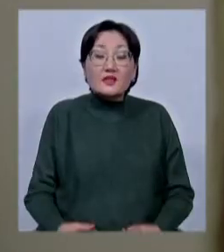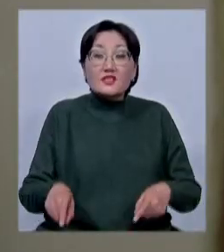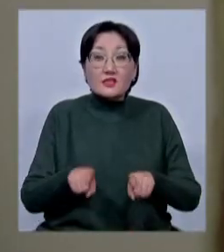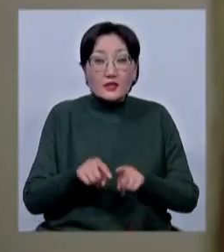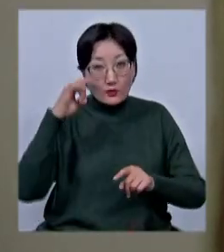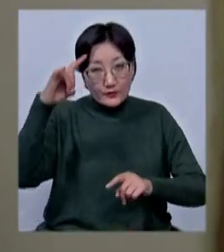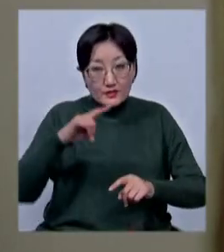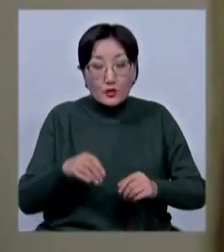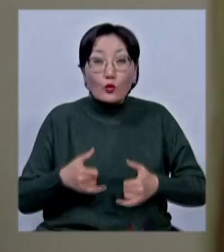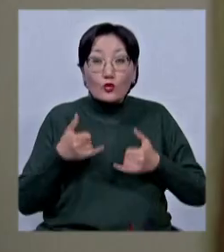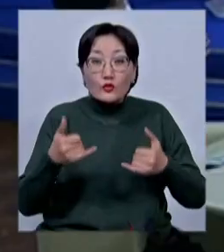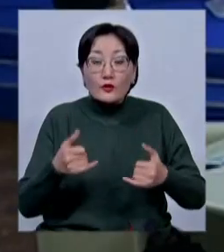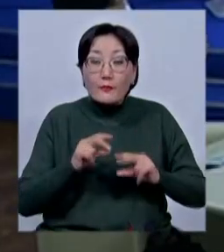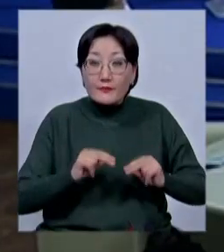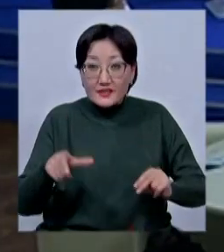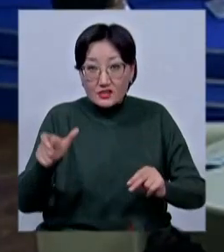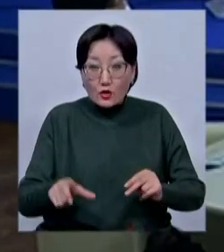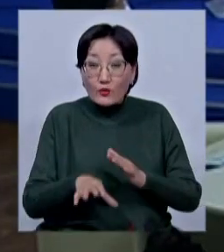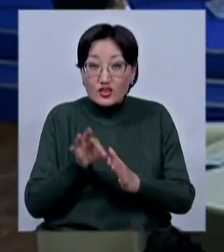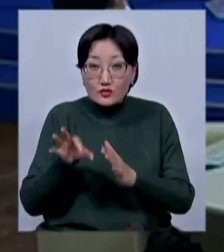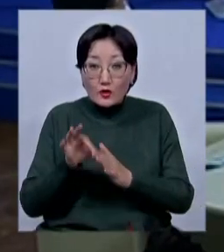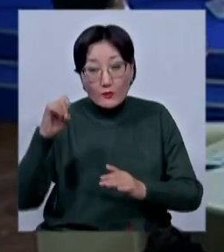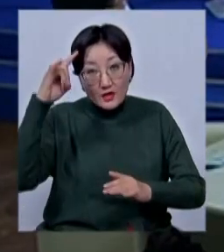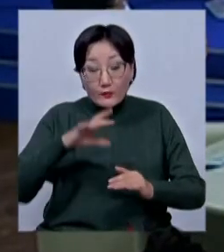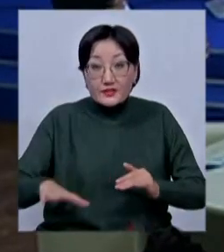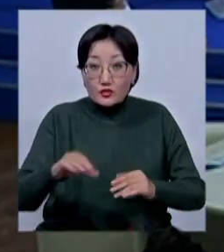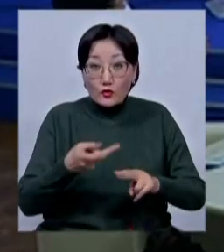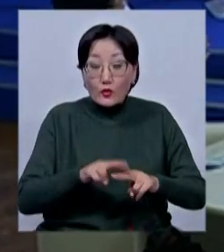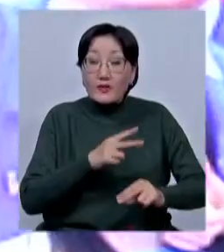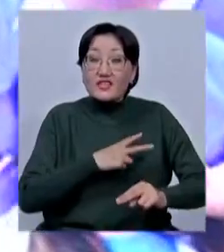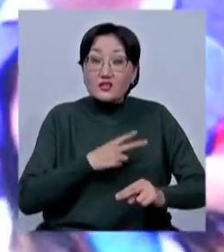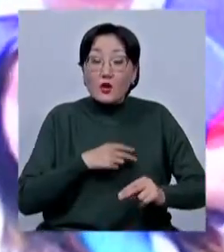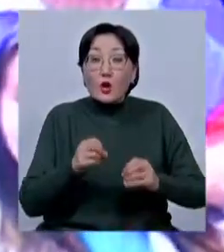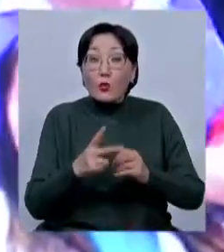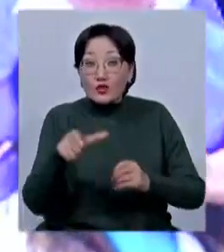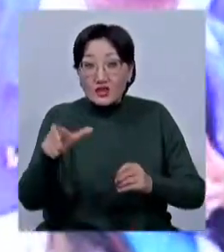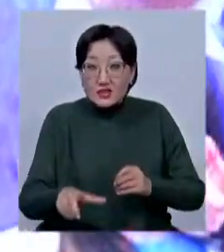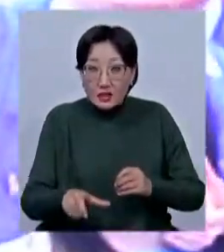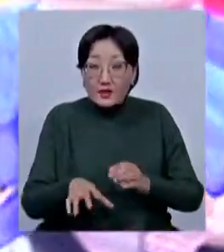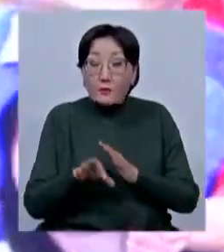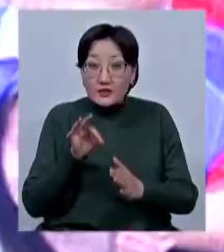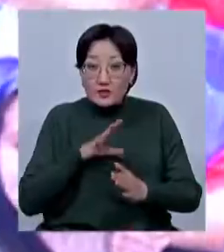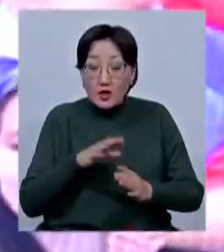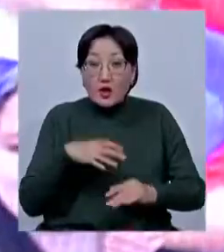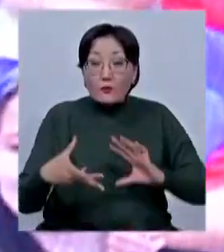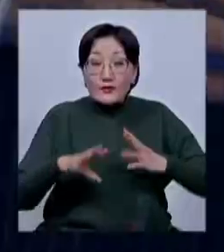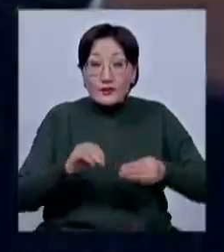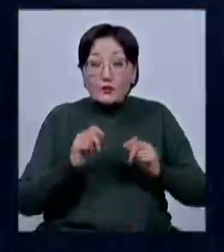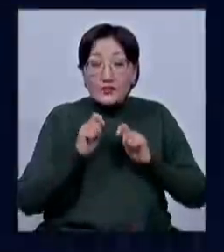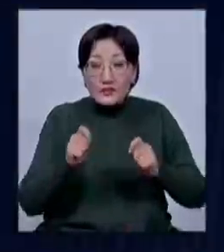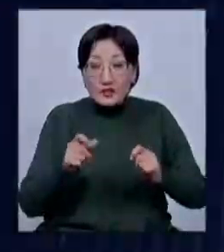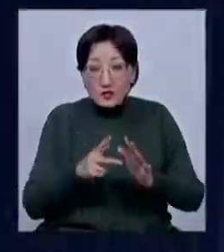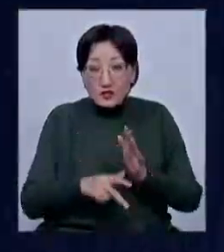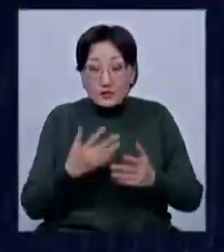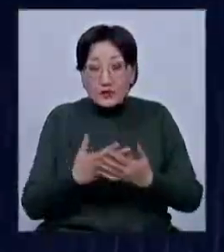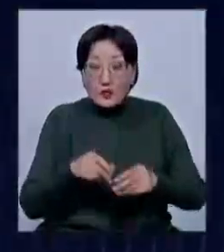Сондай-ақ Қазақстанның құрметті педагогтары іріктеліп, еліміз бойынша бұл төсбелгіге 13 адам лайық деп танылған. Жалпы бұл марапатқа